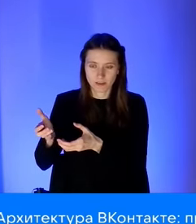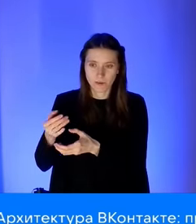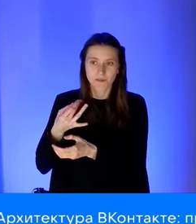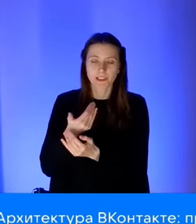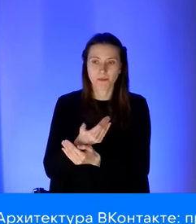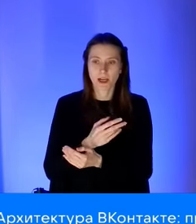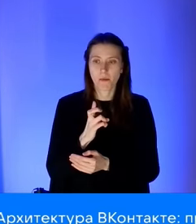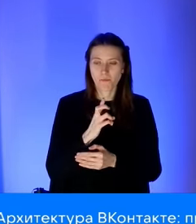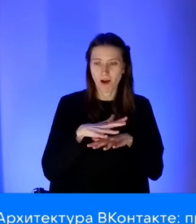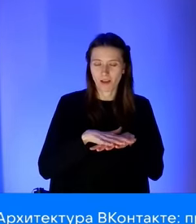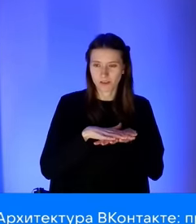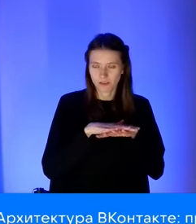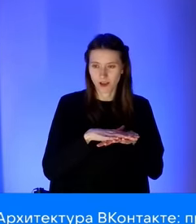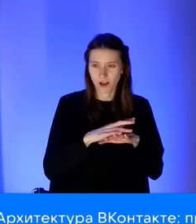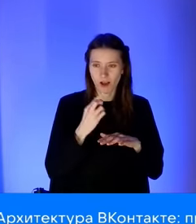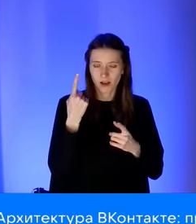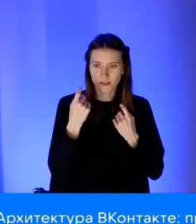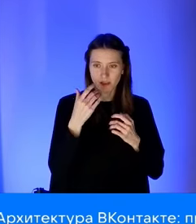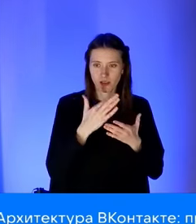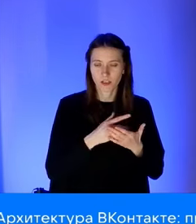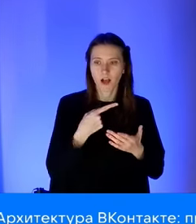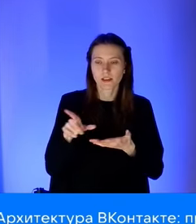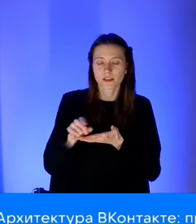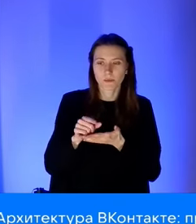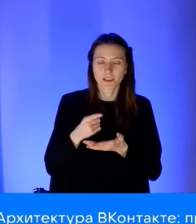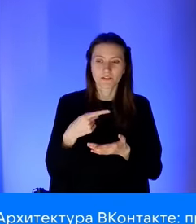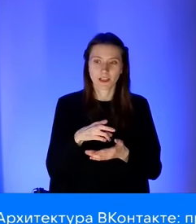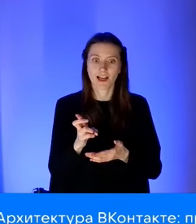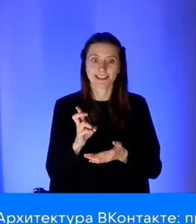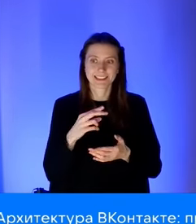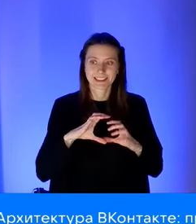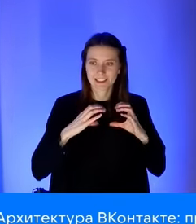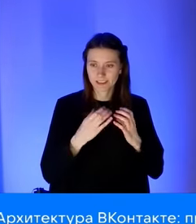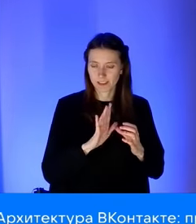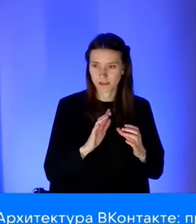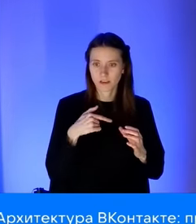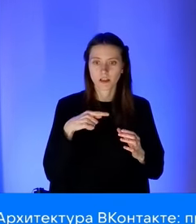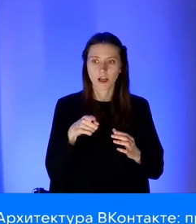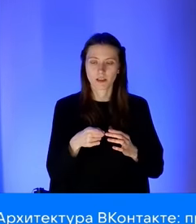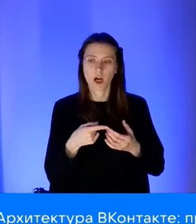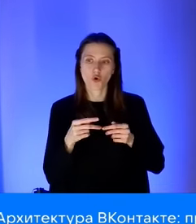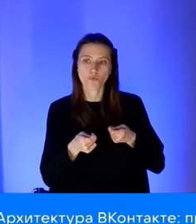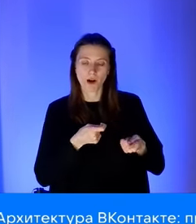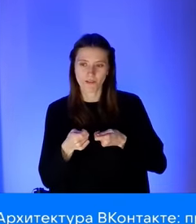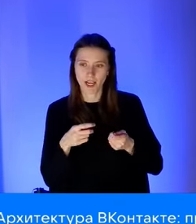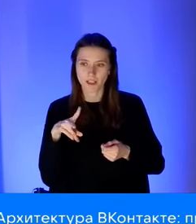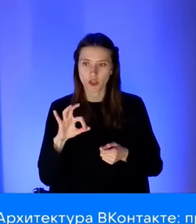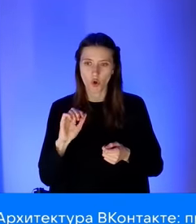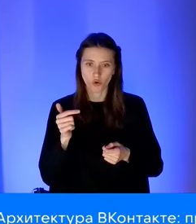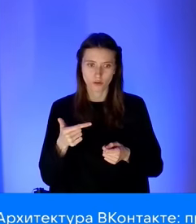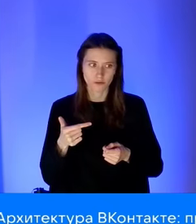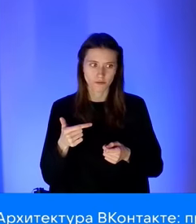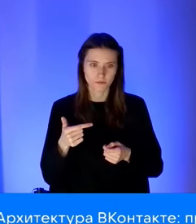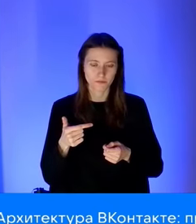на диск она пишет некоторый специальный сервис Барсик который уже управляет бенга то есть здесь уже принципиальное изменение схемы идт